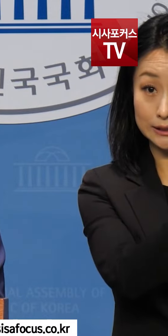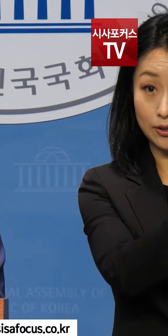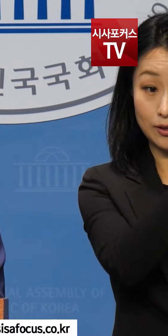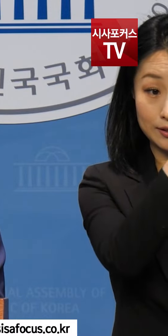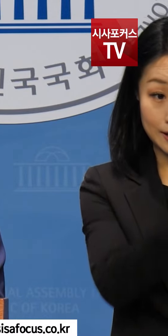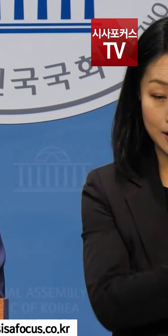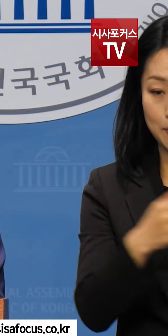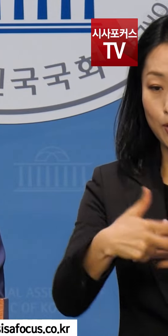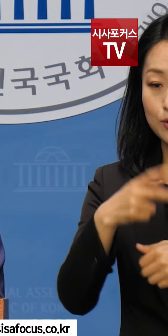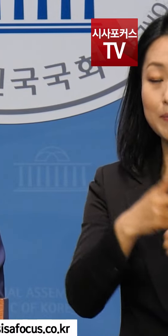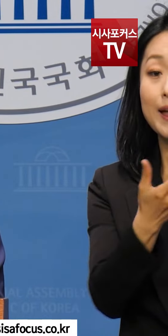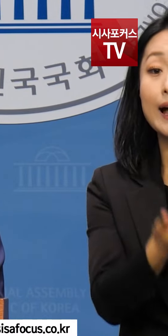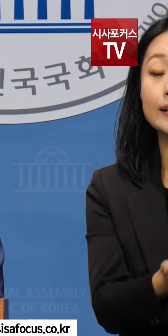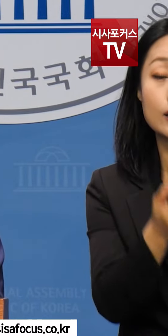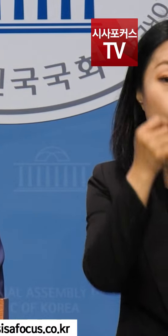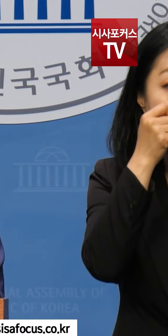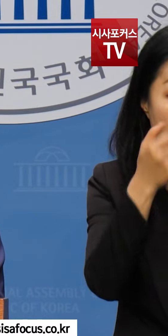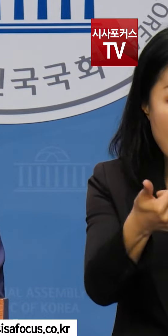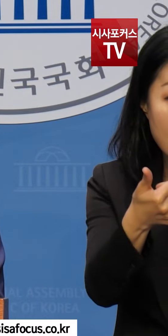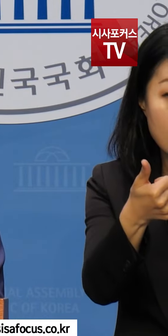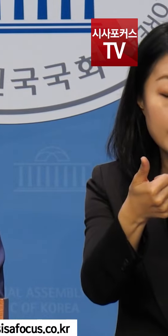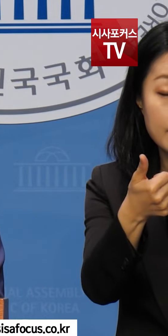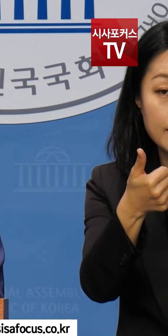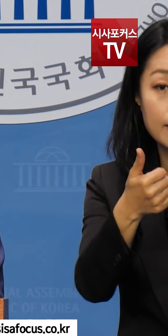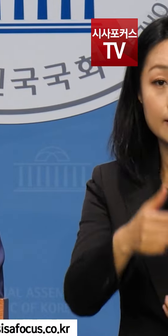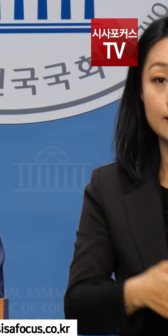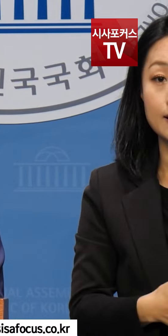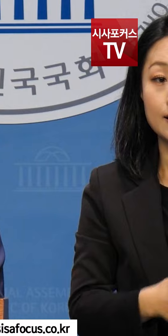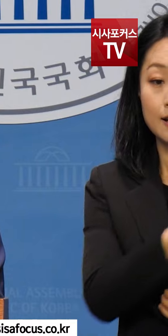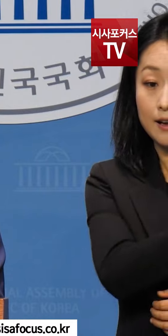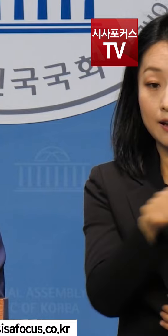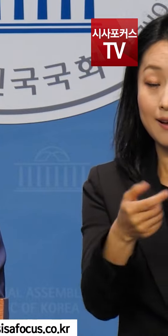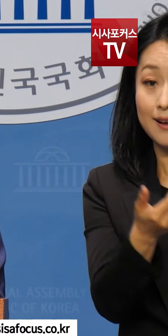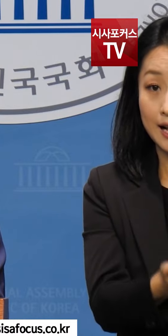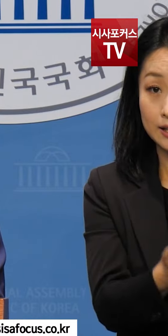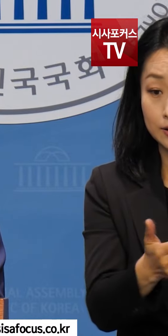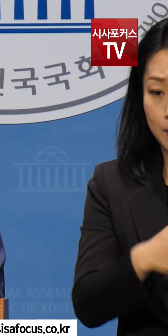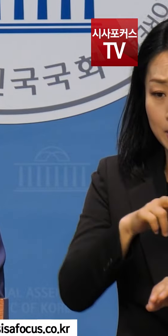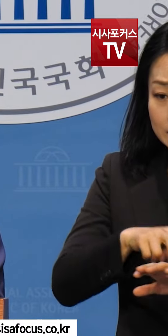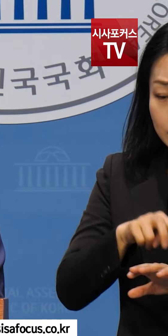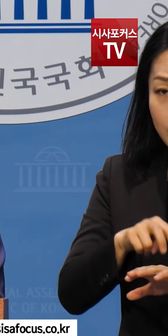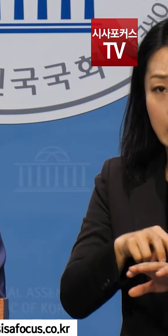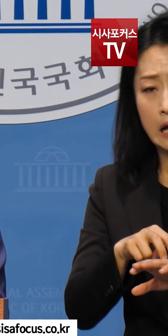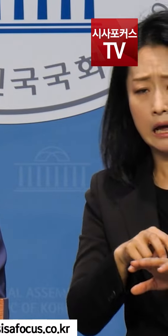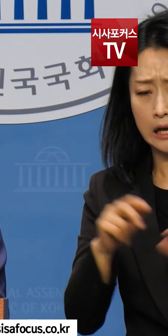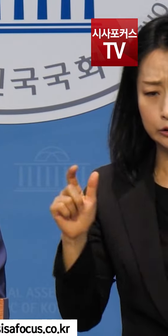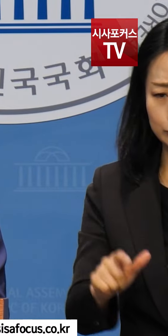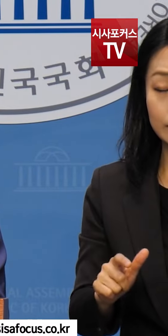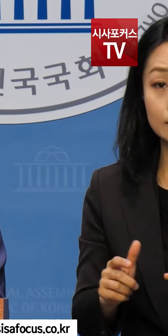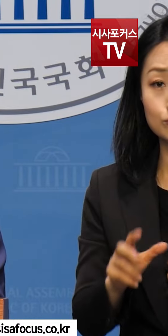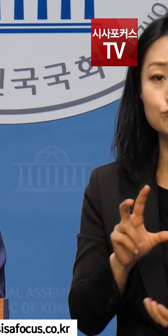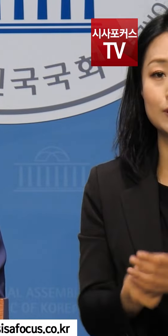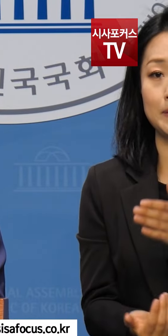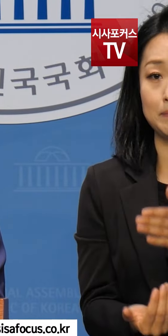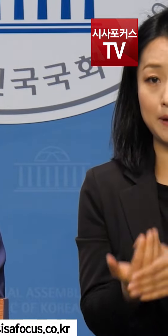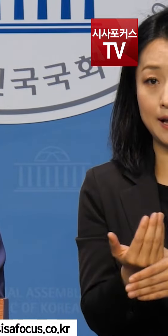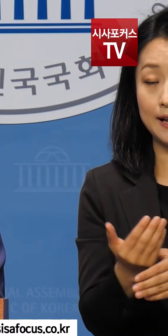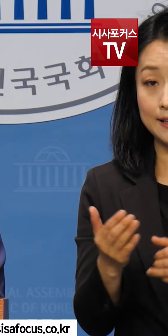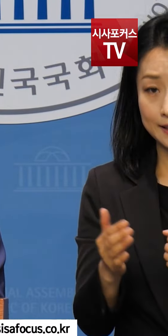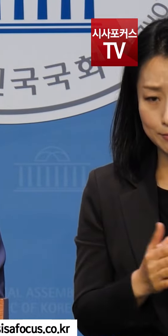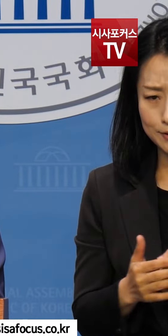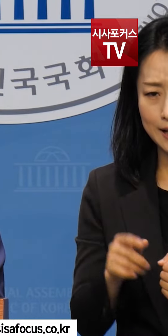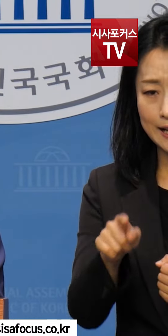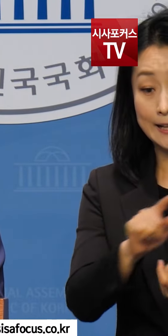어느덧 5개월째 돌입했습니다. 의정 갈등 진료 공백을 최소화하기 위해 환자의 곁을 떠나지